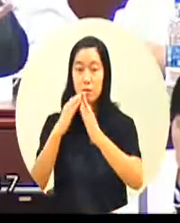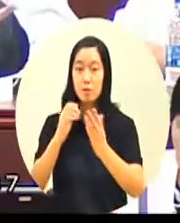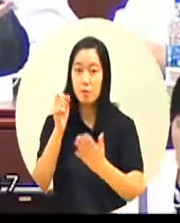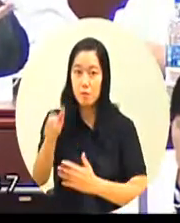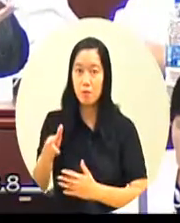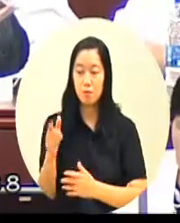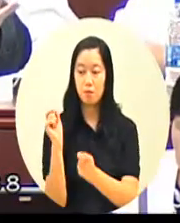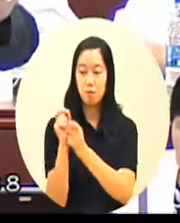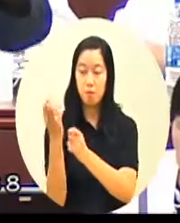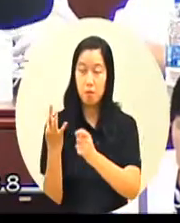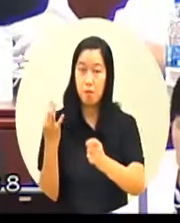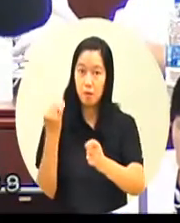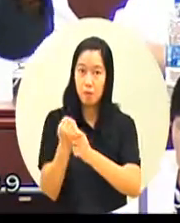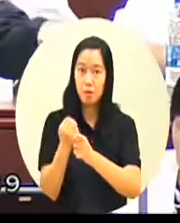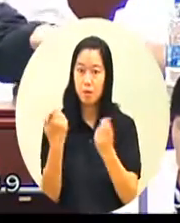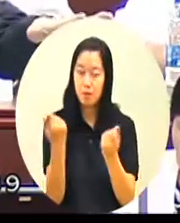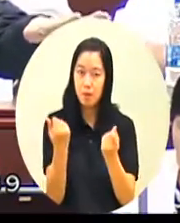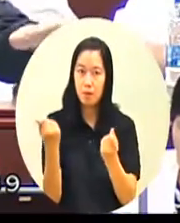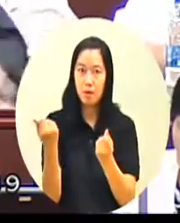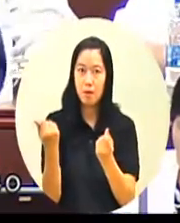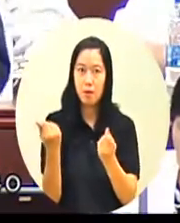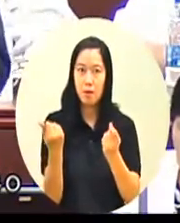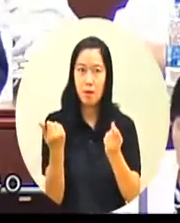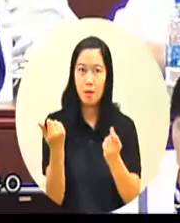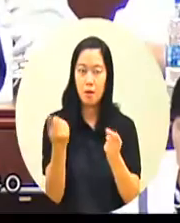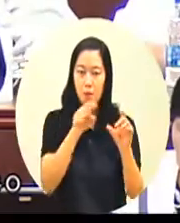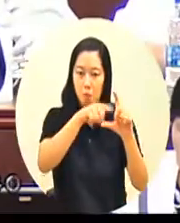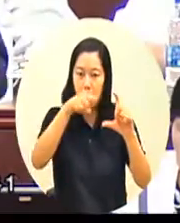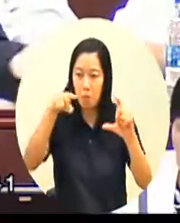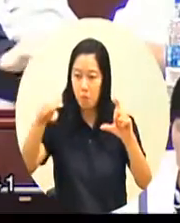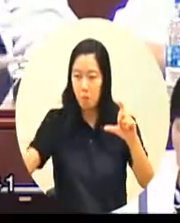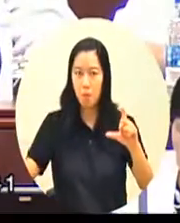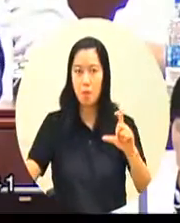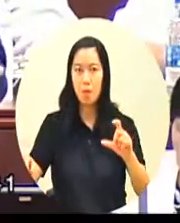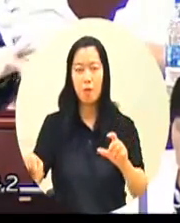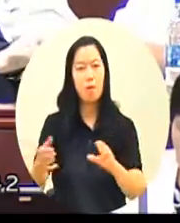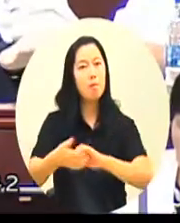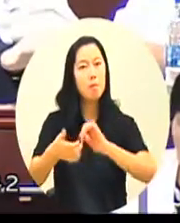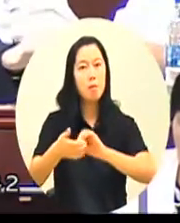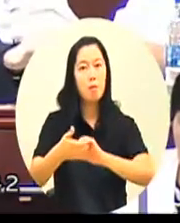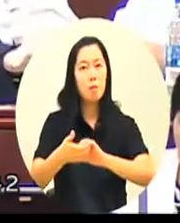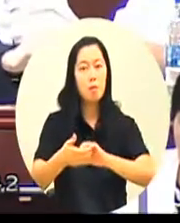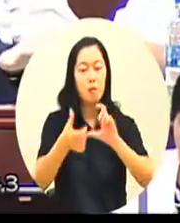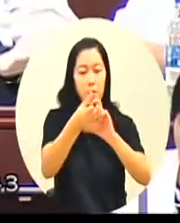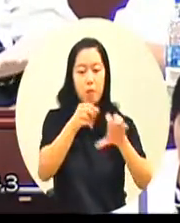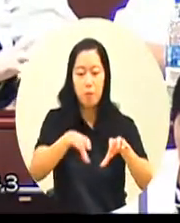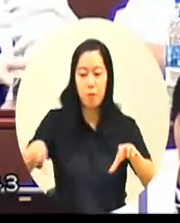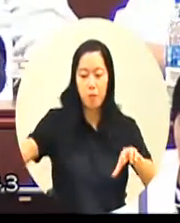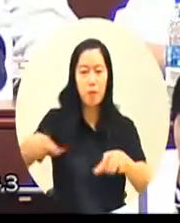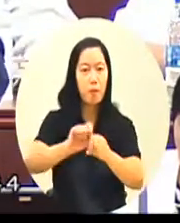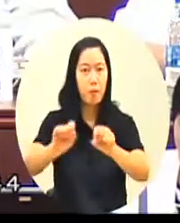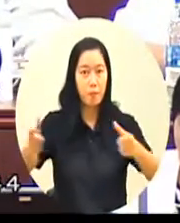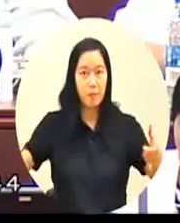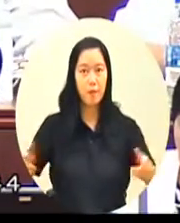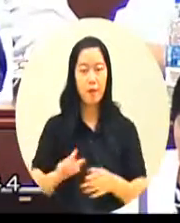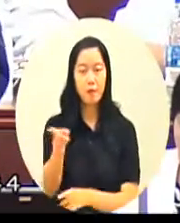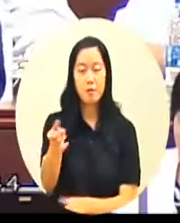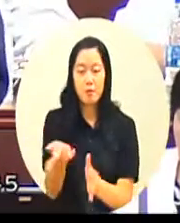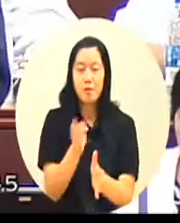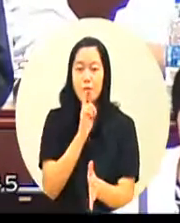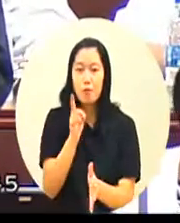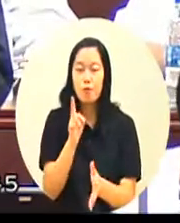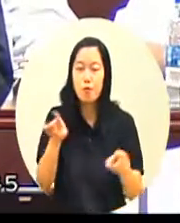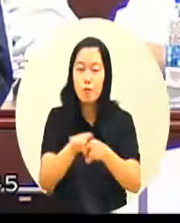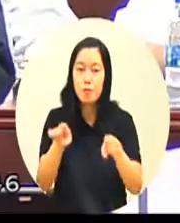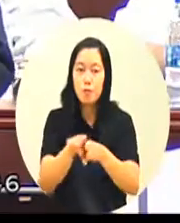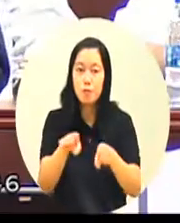年是好像往下走，其实要看区段了、啊。我们黄总经理讲的是一般而言啊，有些